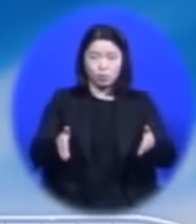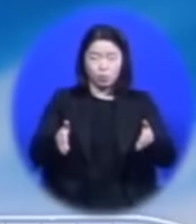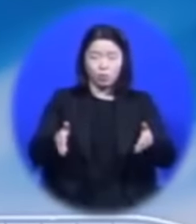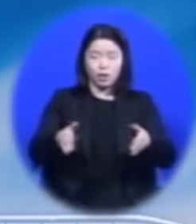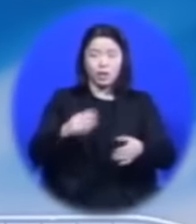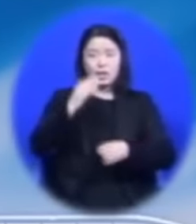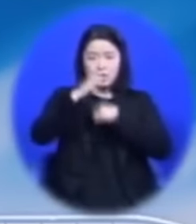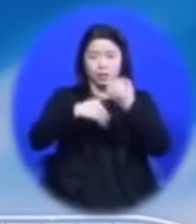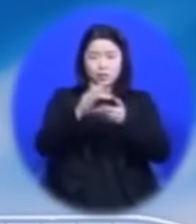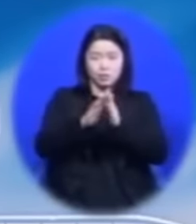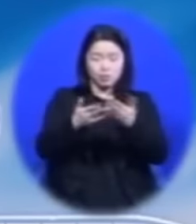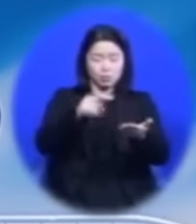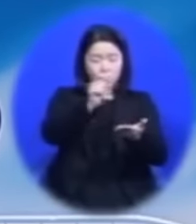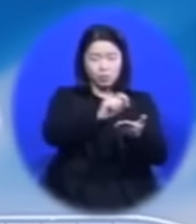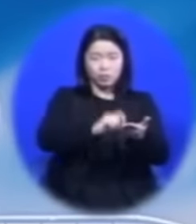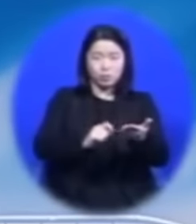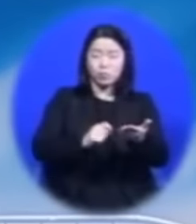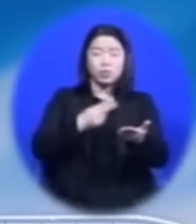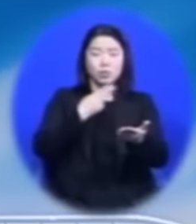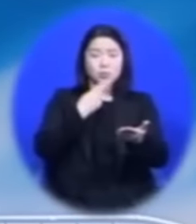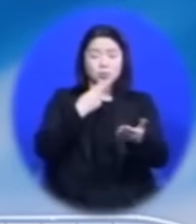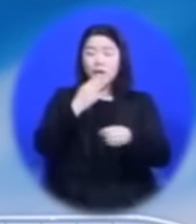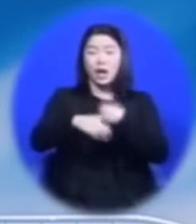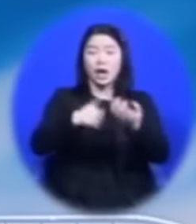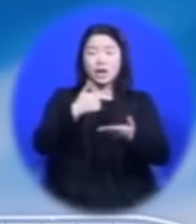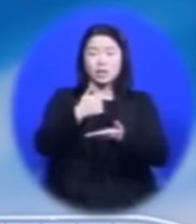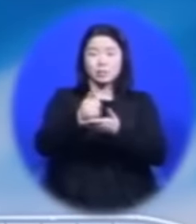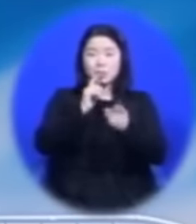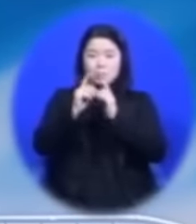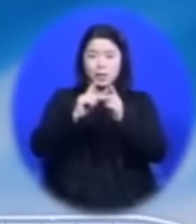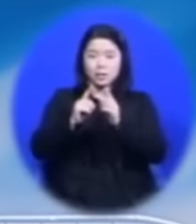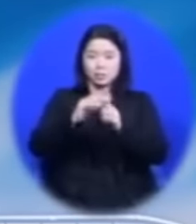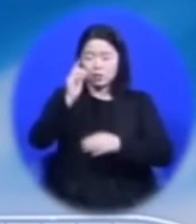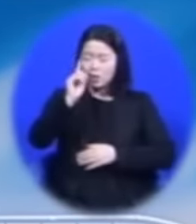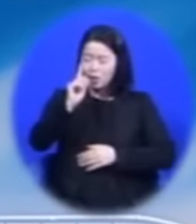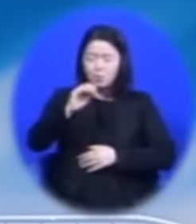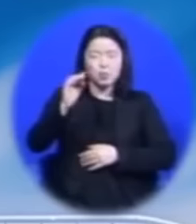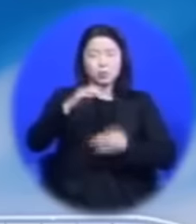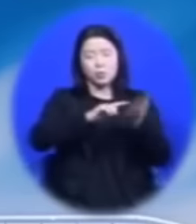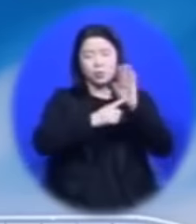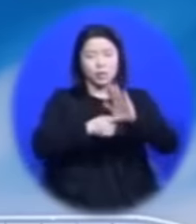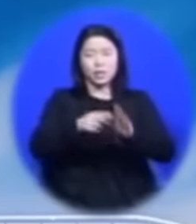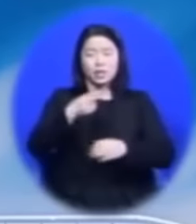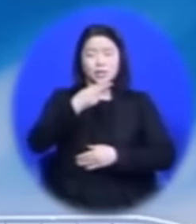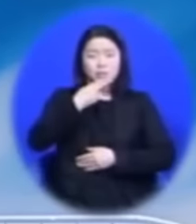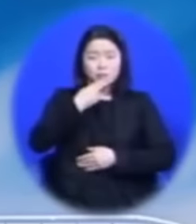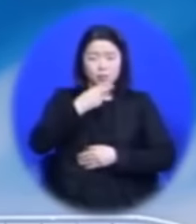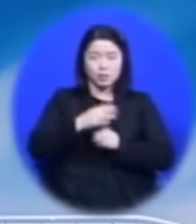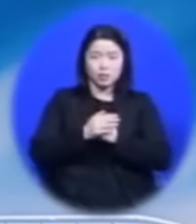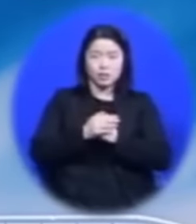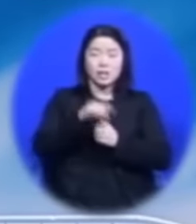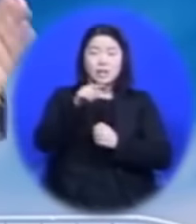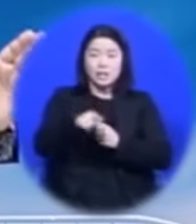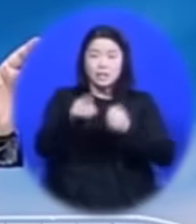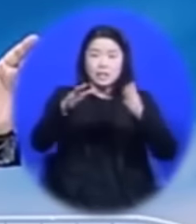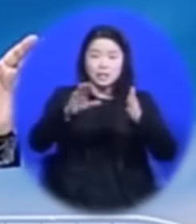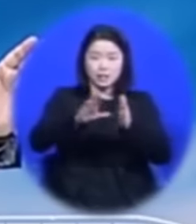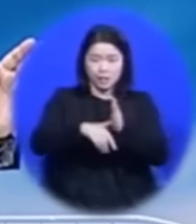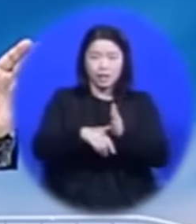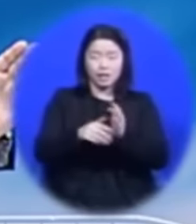성경 기록이 없습니다. 하나님의 예언이 전혀 나타나지 않았던 거죠. 자, 이와 같은